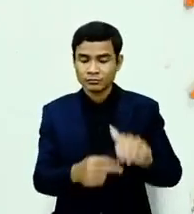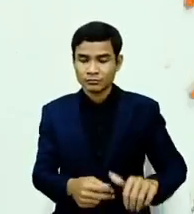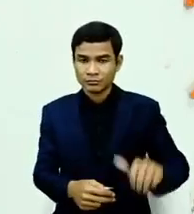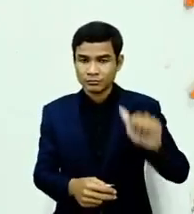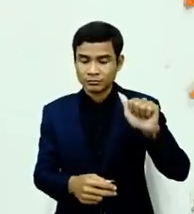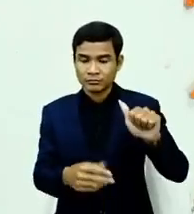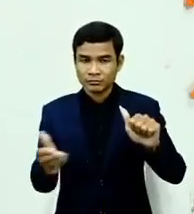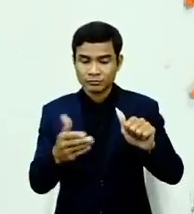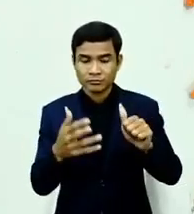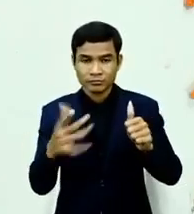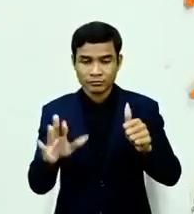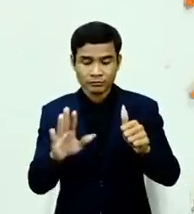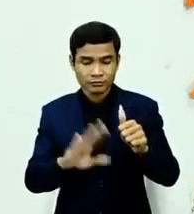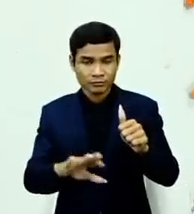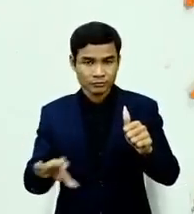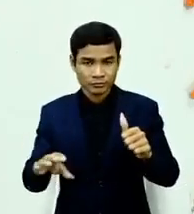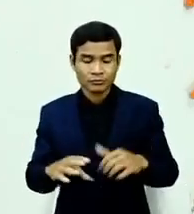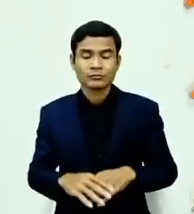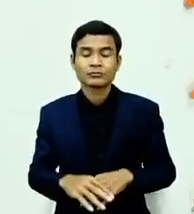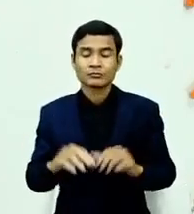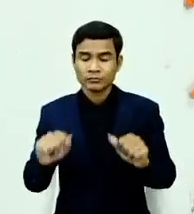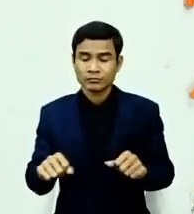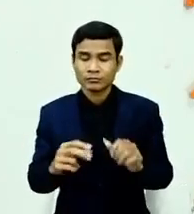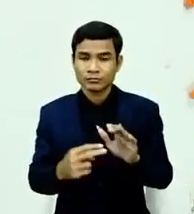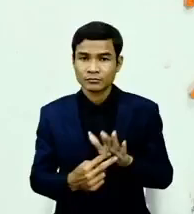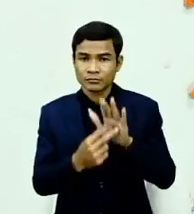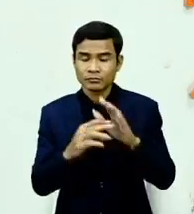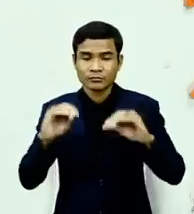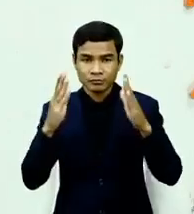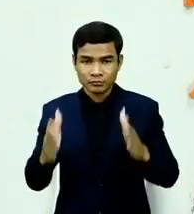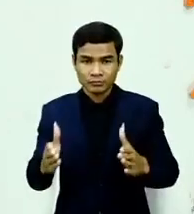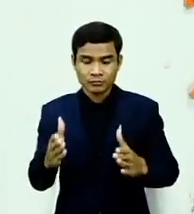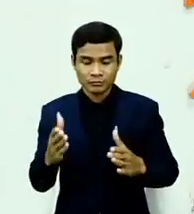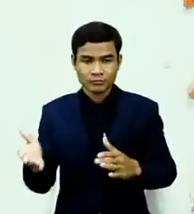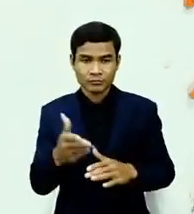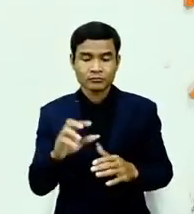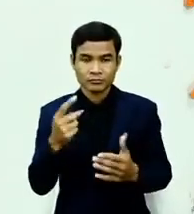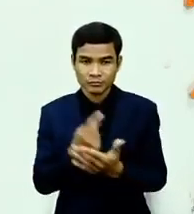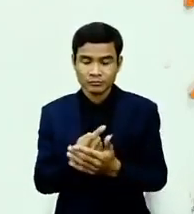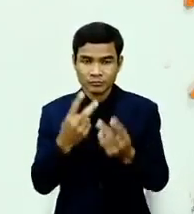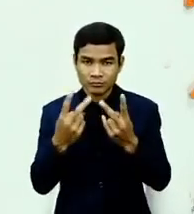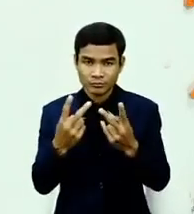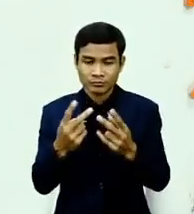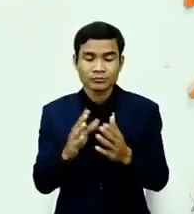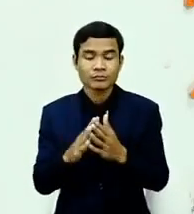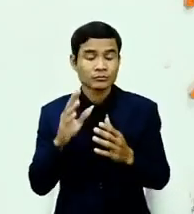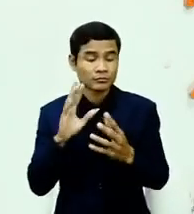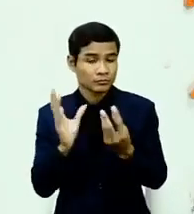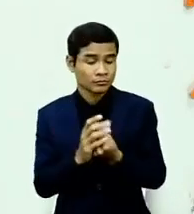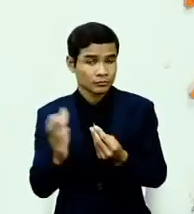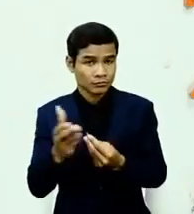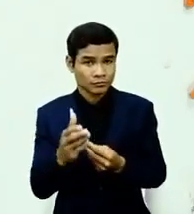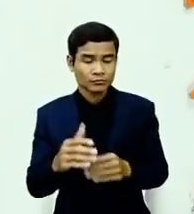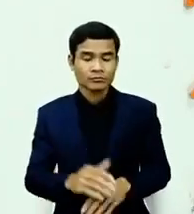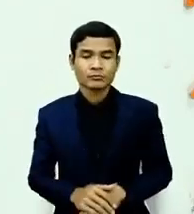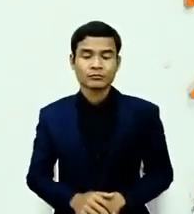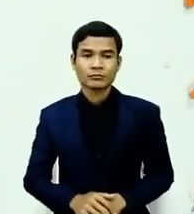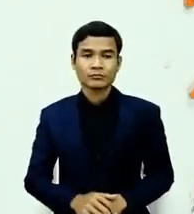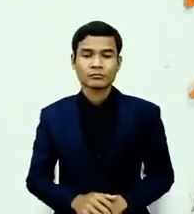រួចរាល់នៅគាត់ចាបង្ហាញអ្នកគ្រូហើយចាចូលរួមទៀងទាត់ទាំងអស់គ្នាណោះចា